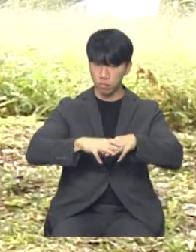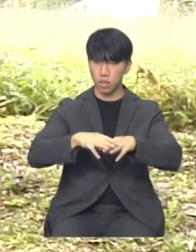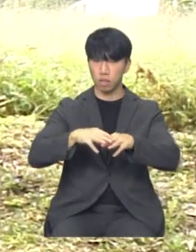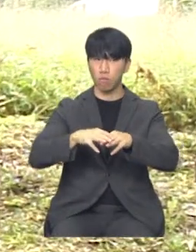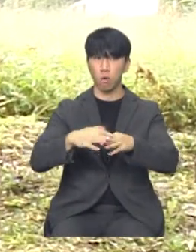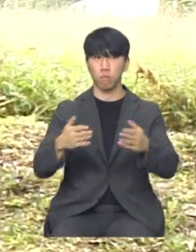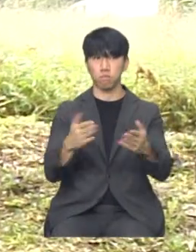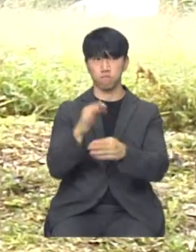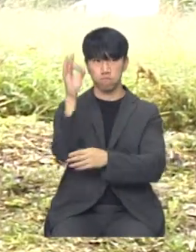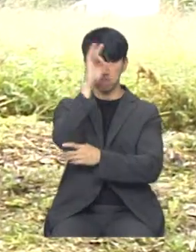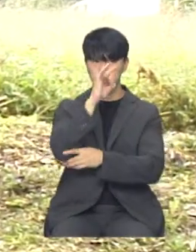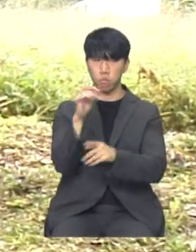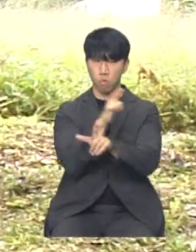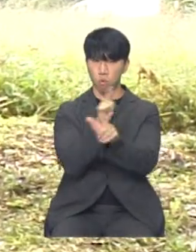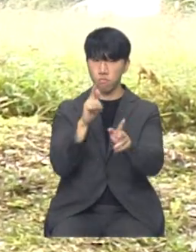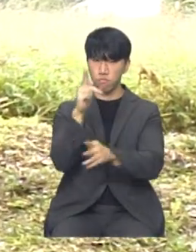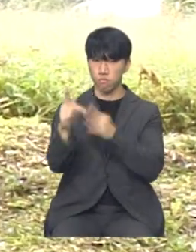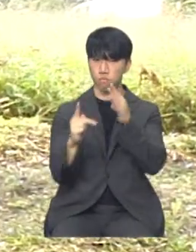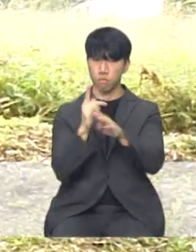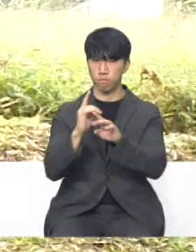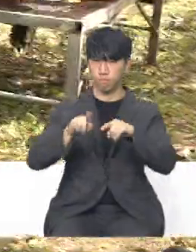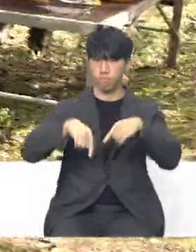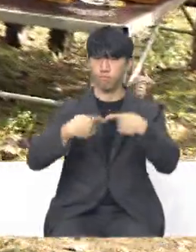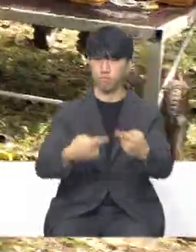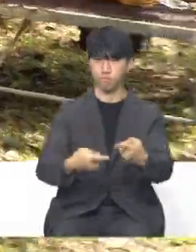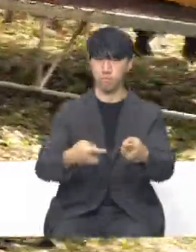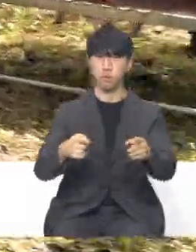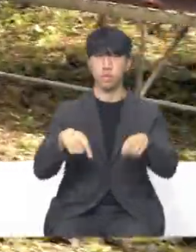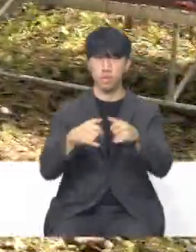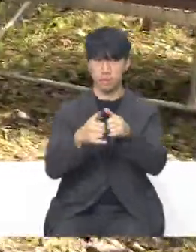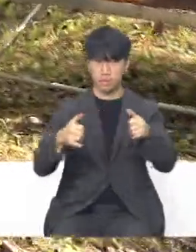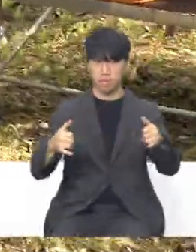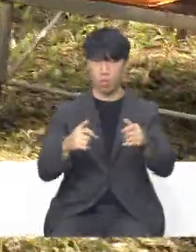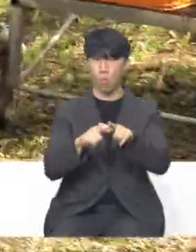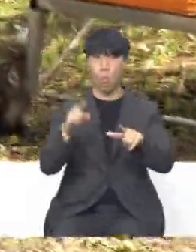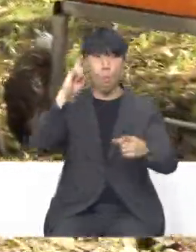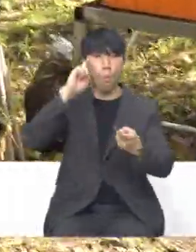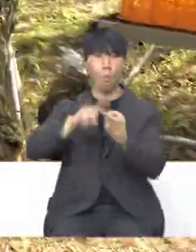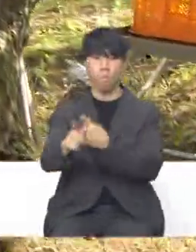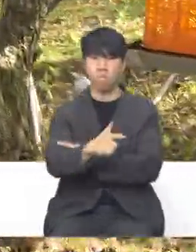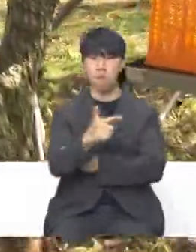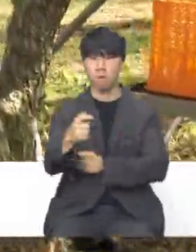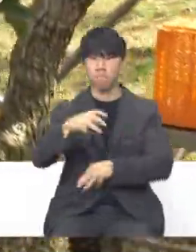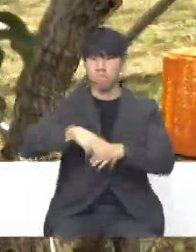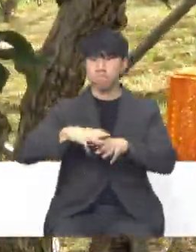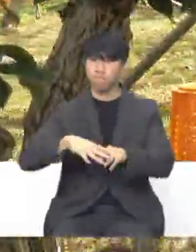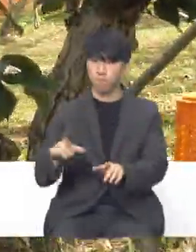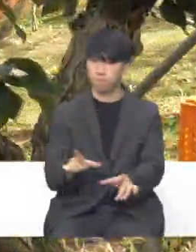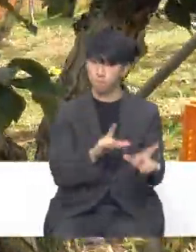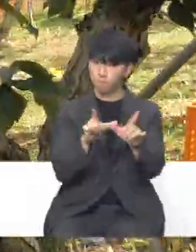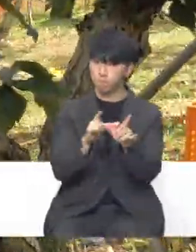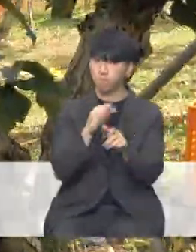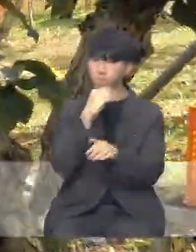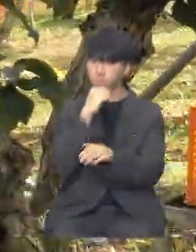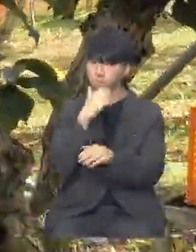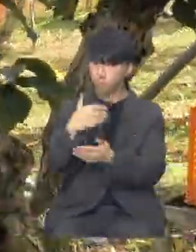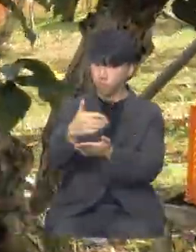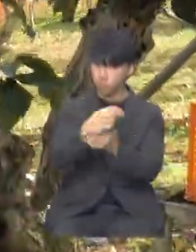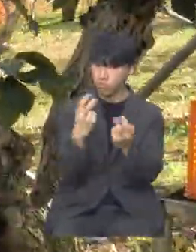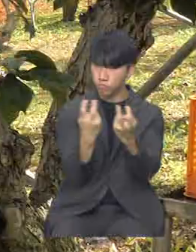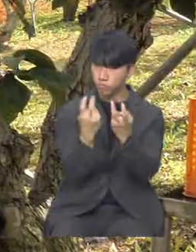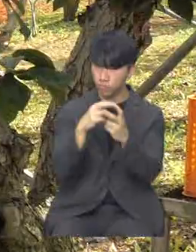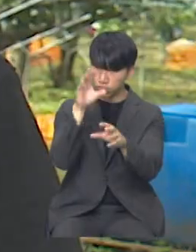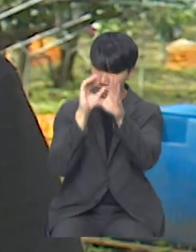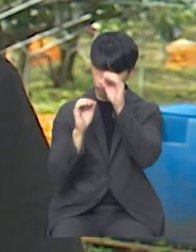다양한 프로그램에 참여합니다. 참가자들은 평소 관심이 많았던 농촌 생활을 하며 수확 방법 등을 배웁니다.